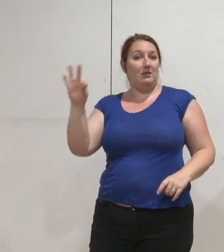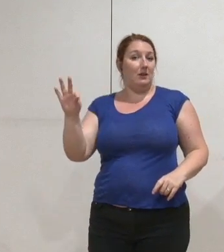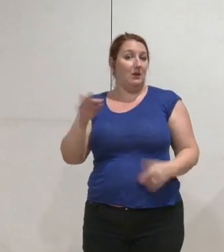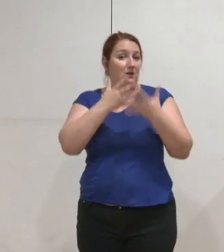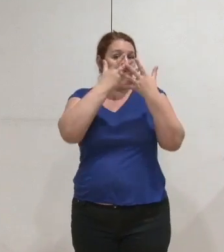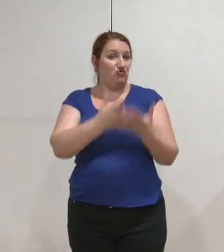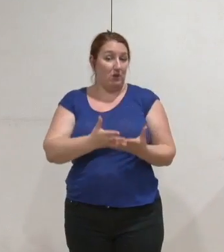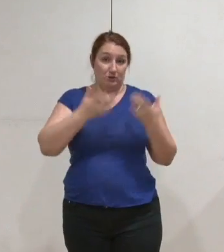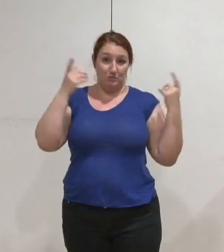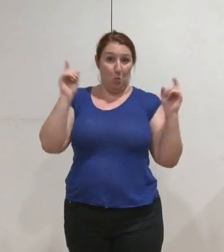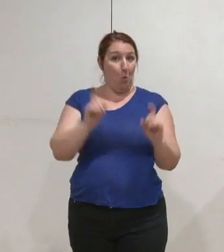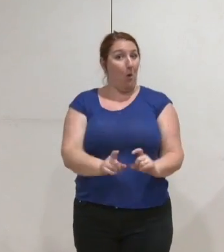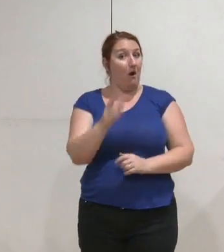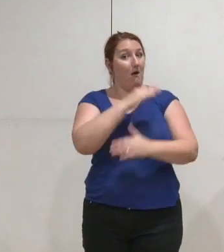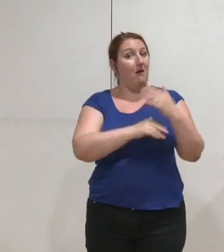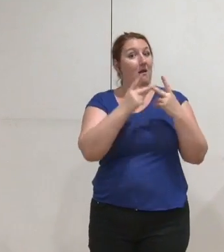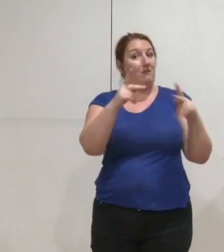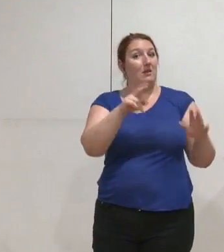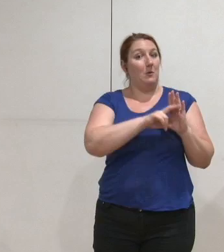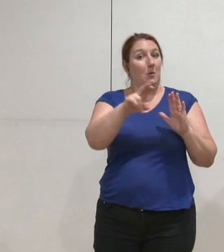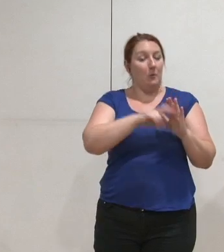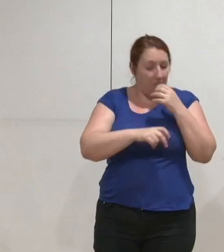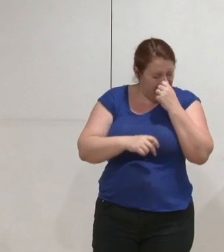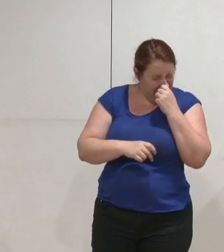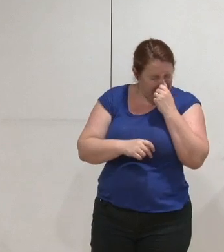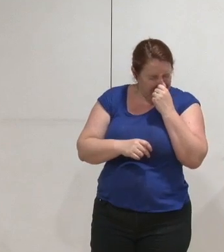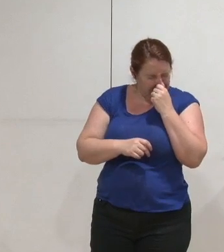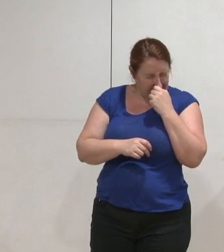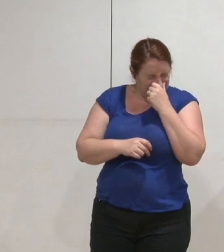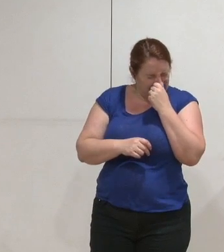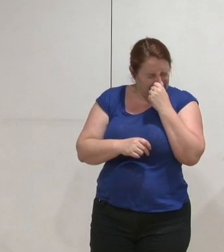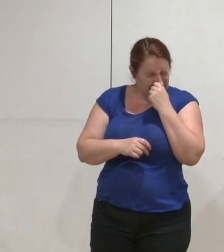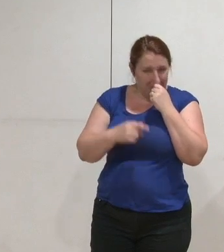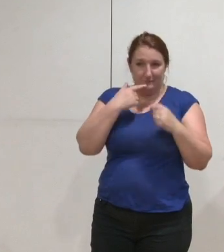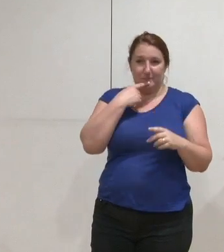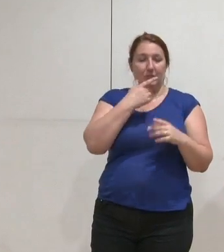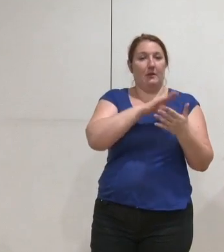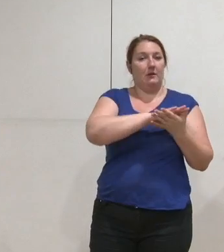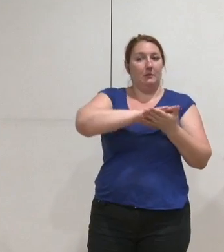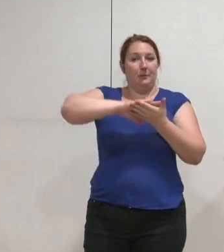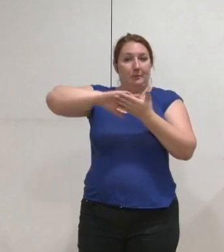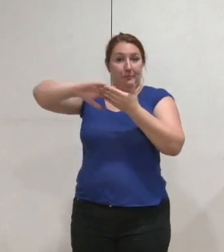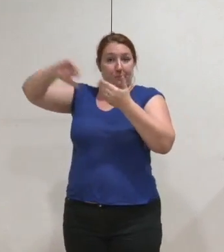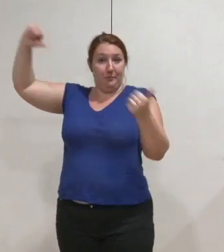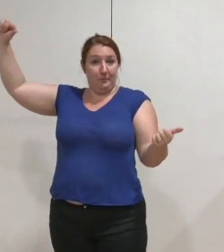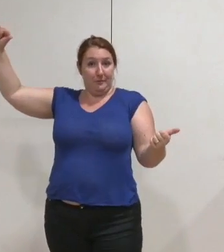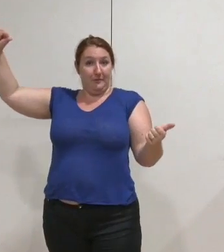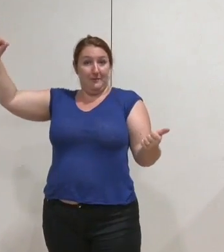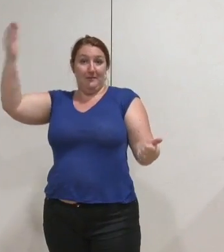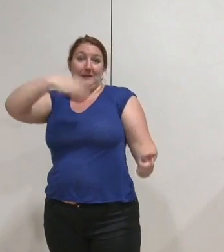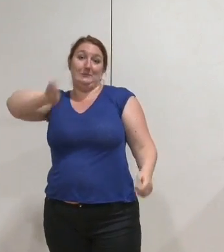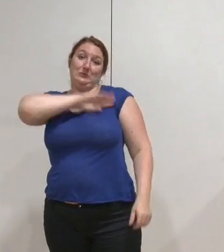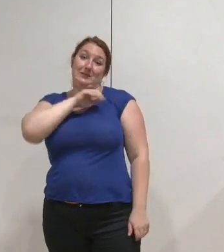diminue et donc ce glissement du gvt de la masse transférée masse transférée ça sera à la charge de la